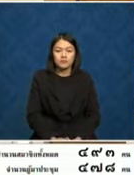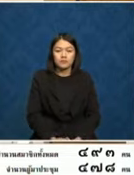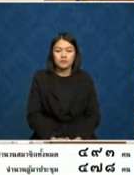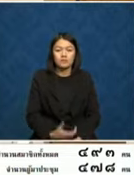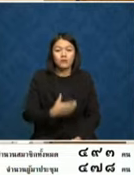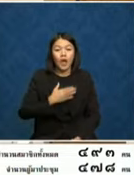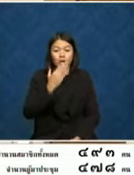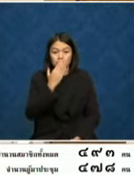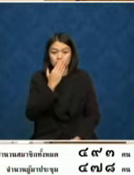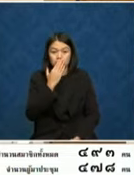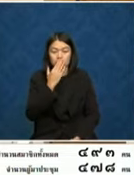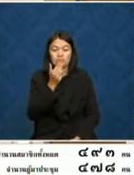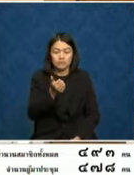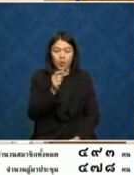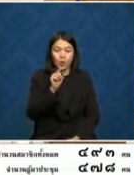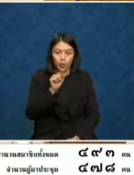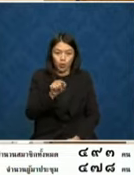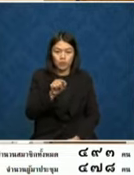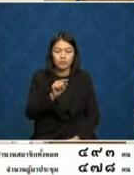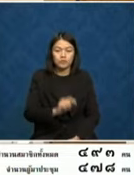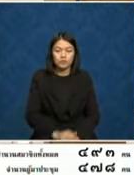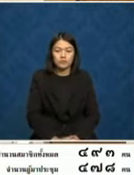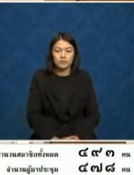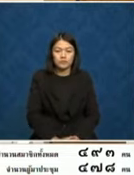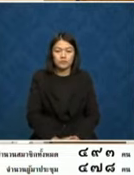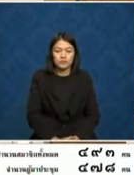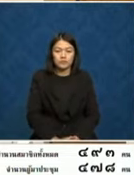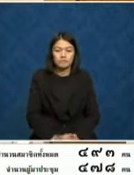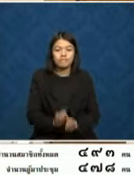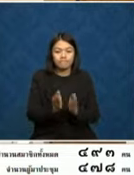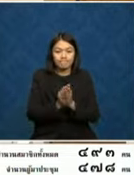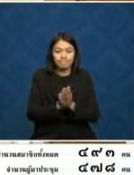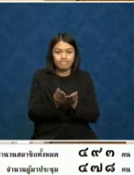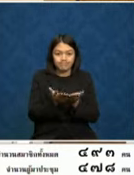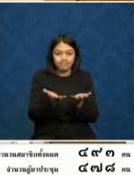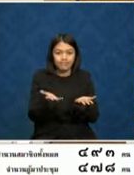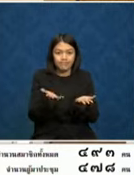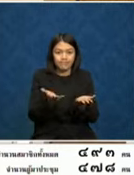ต้องการงดออกเสียงกรุณากดปุ่มงดออกเสียงลงคะแนนได้ครับ